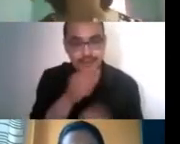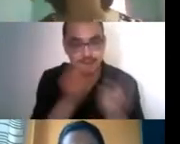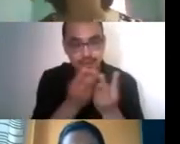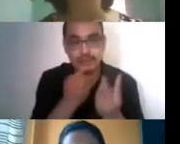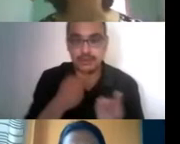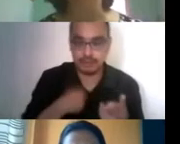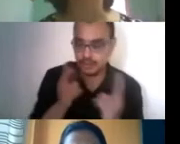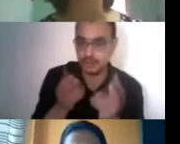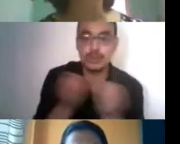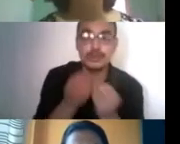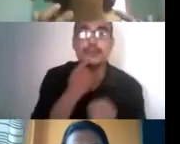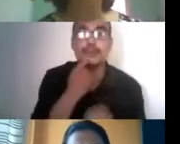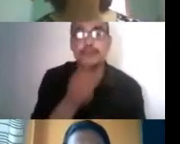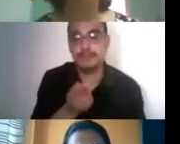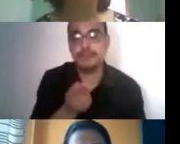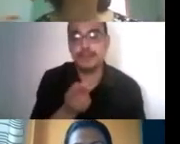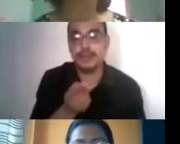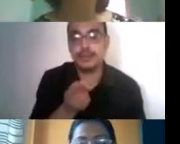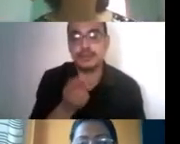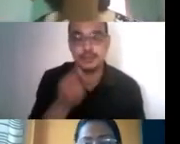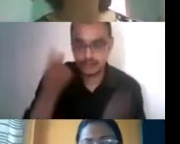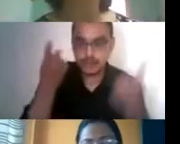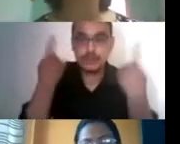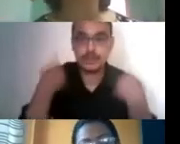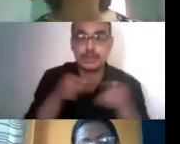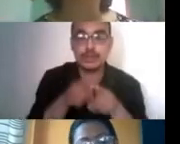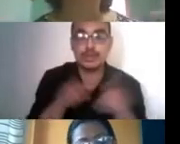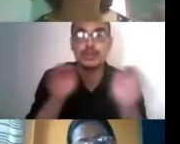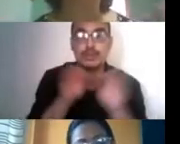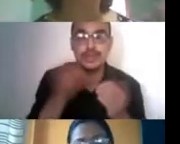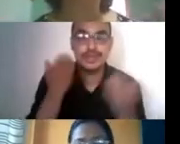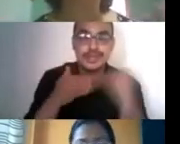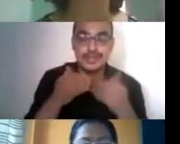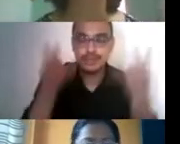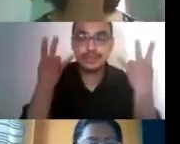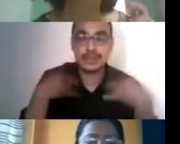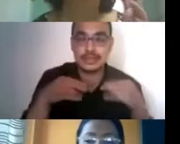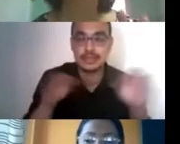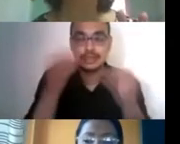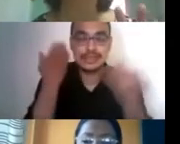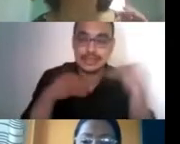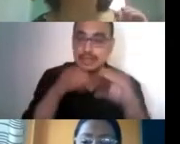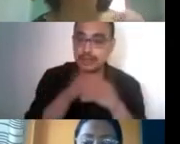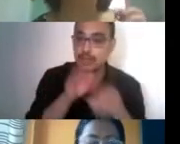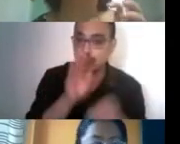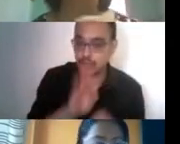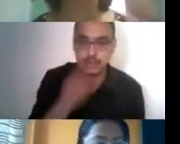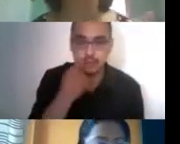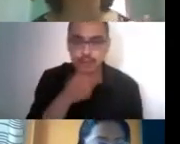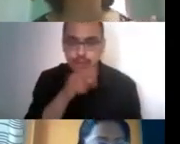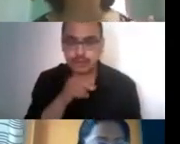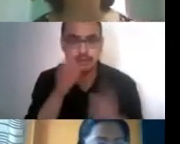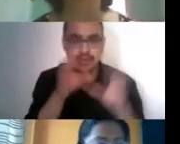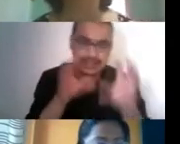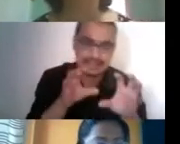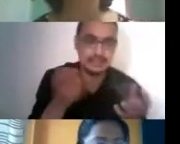यसो गर्छु भनेर होइन, भन्दाखेरि शरीरसँग सम्बन्धित हिंसालाई चाहिँ हामीले शारीरिक हिंसामा राख्छौँ। मौखिक भन्दाखेरि गाली गलोचहरू